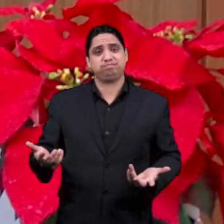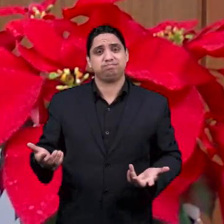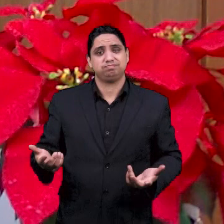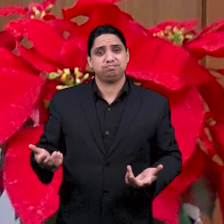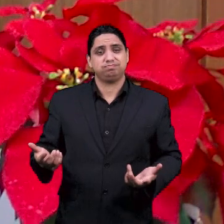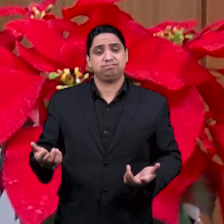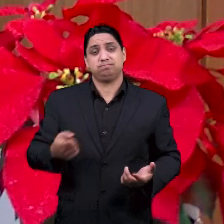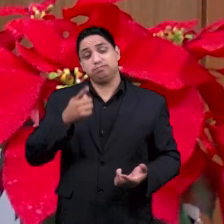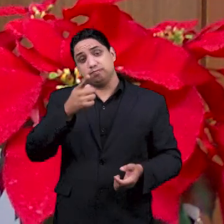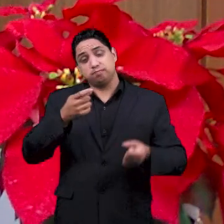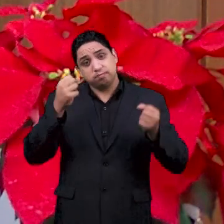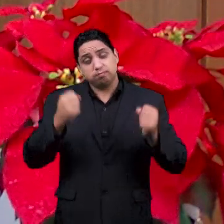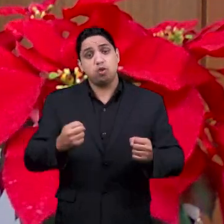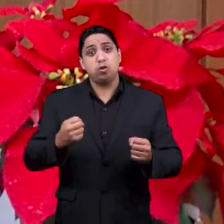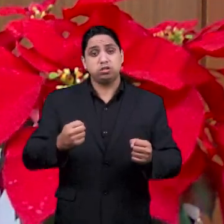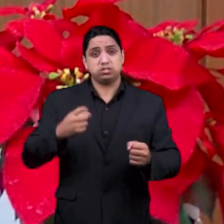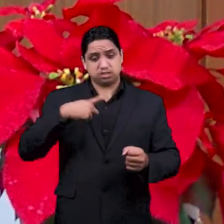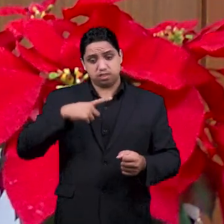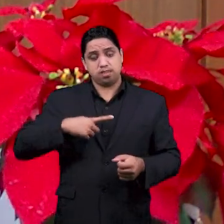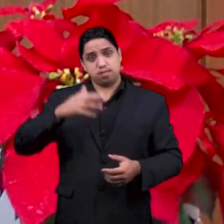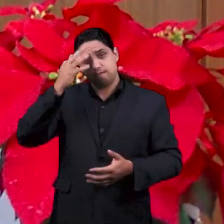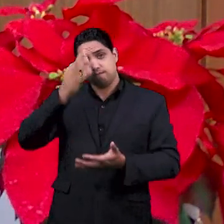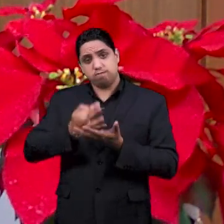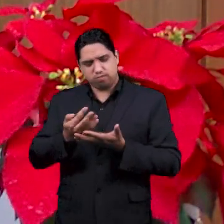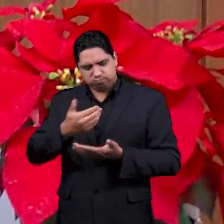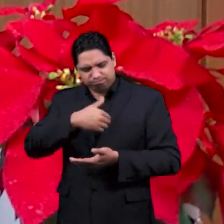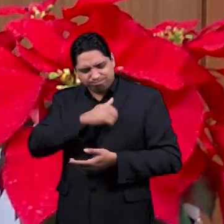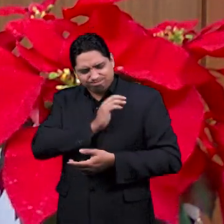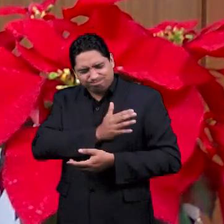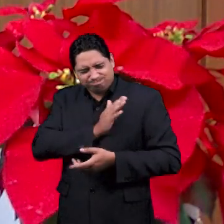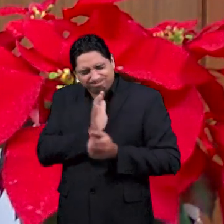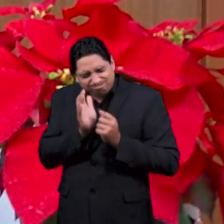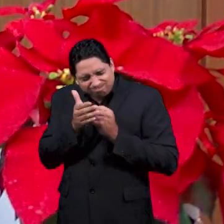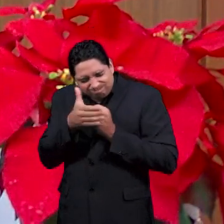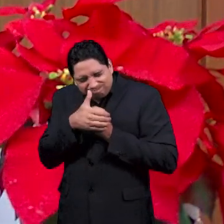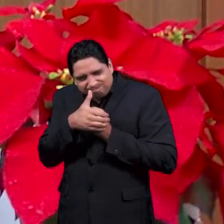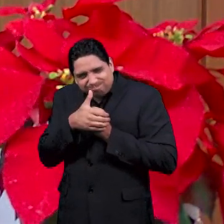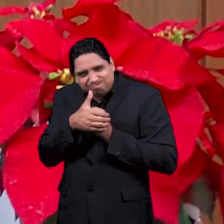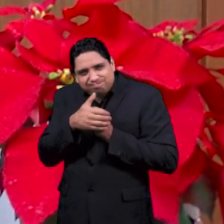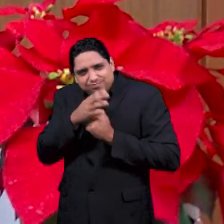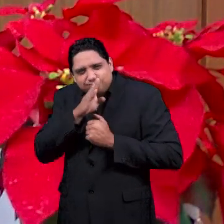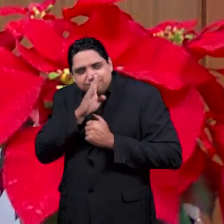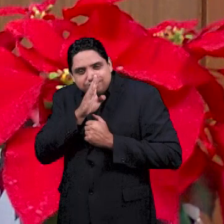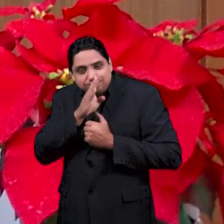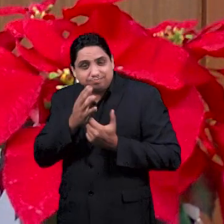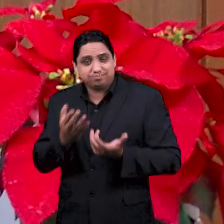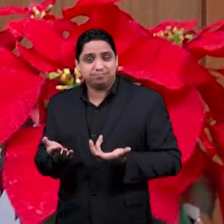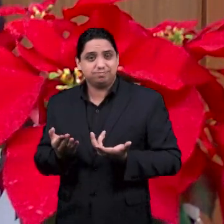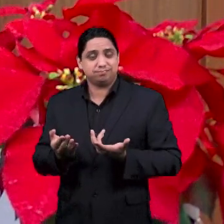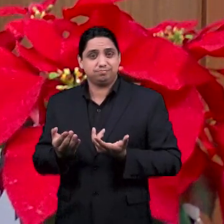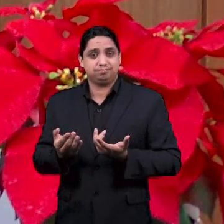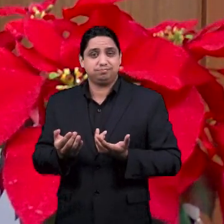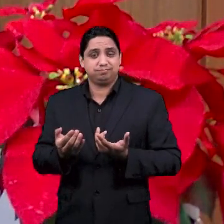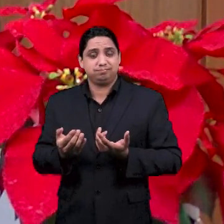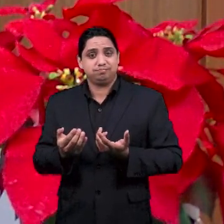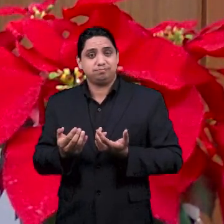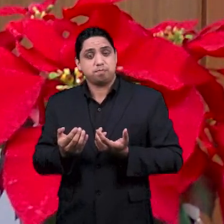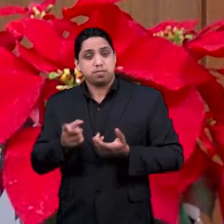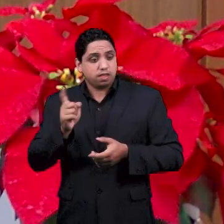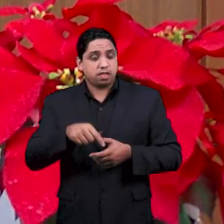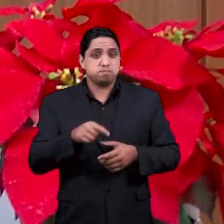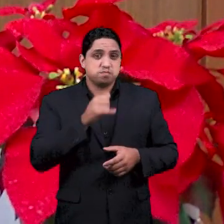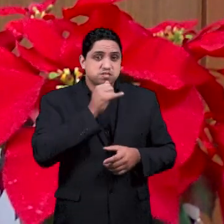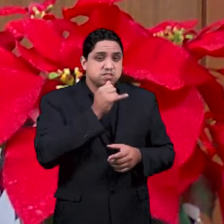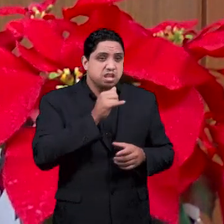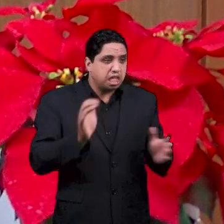показать. Или убедить тебя, или внушить тебя, ты можешь, или ты справишься. Это инсинуации психологические.